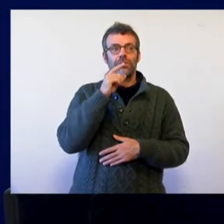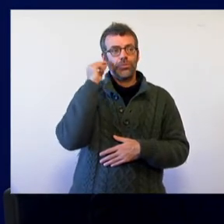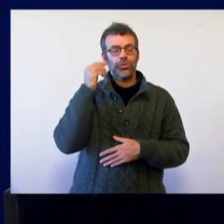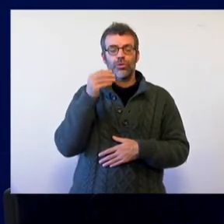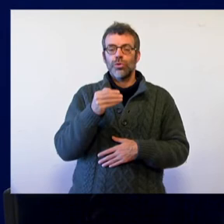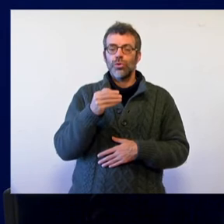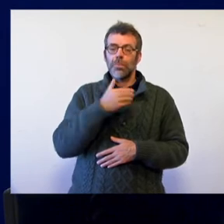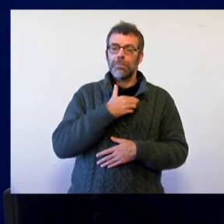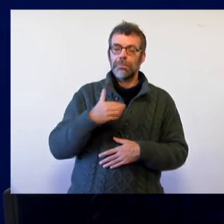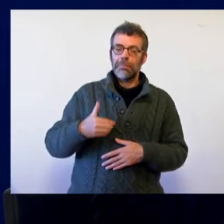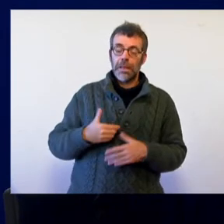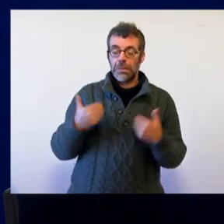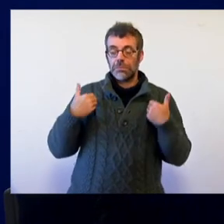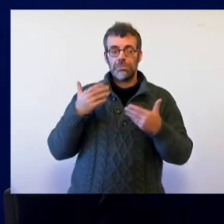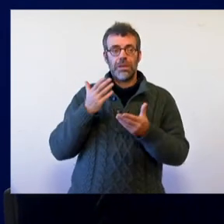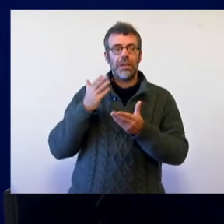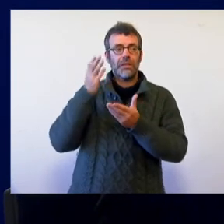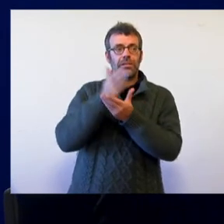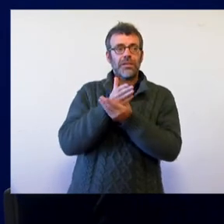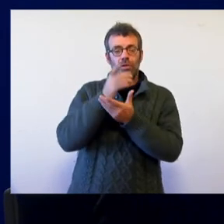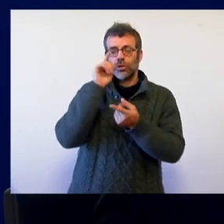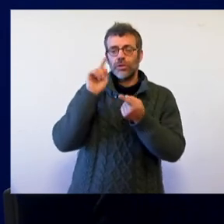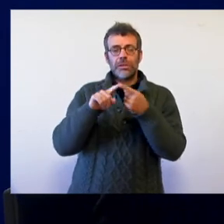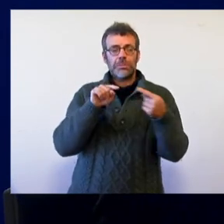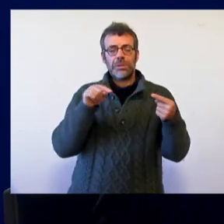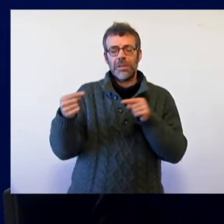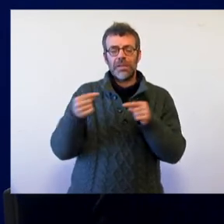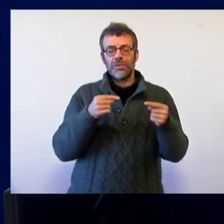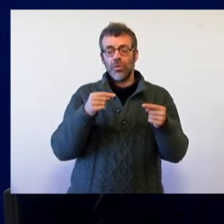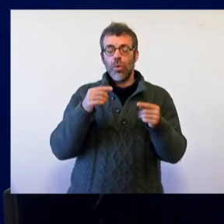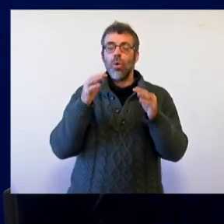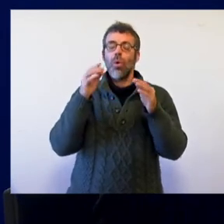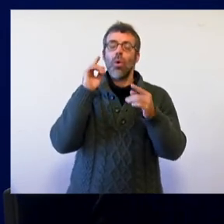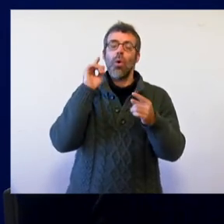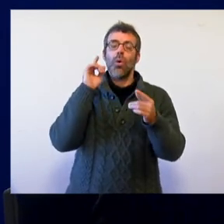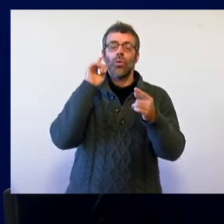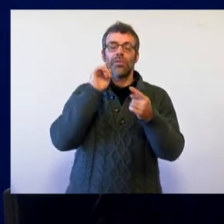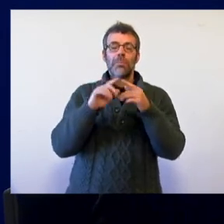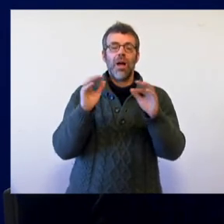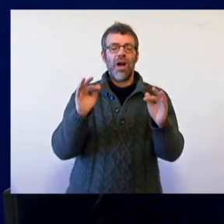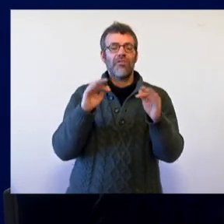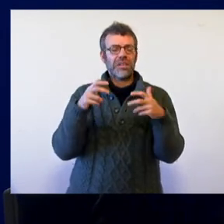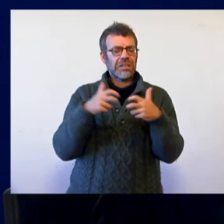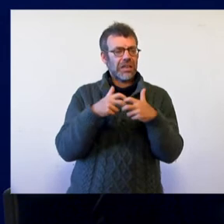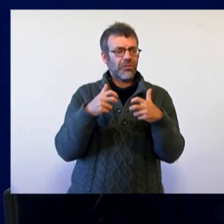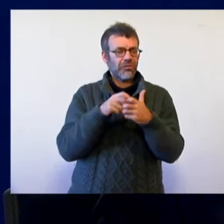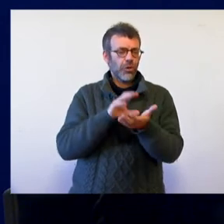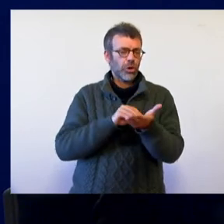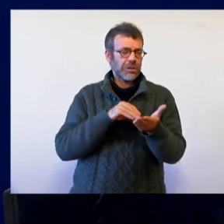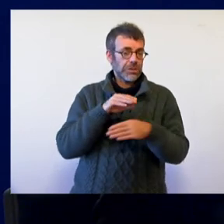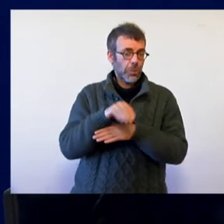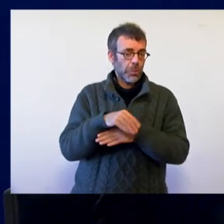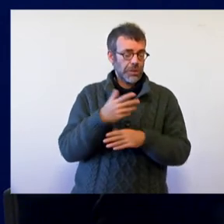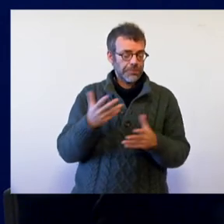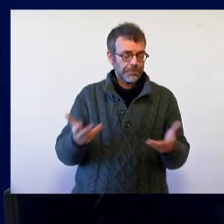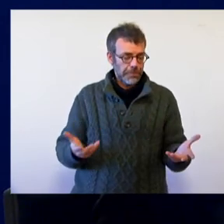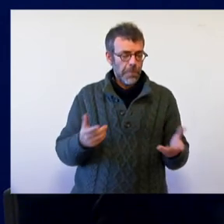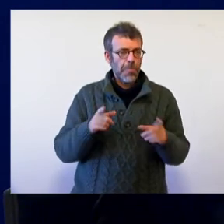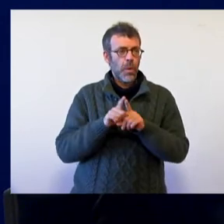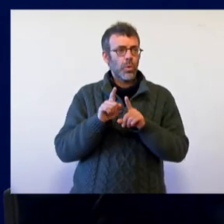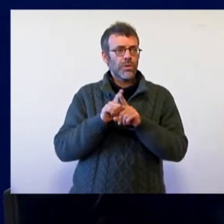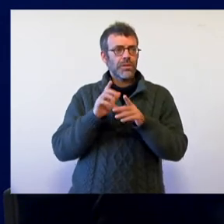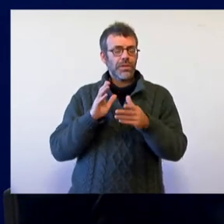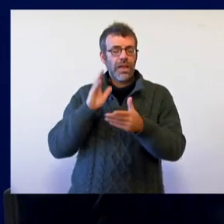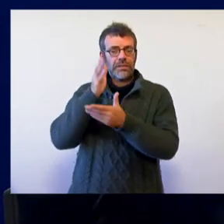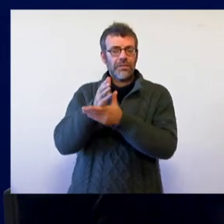j'interviens dans cette délibération concernant les tarifs de la ville de Montpellier. Et je rebondis aussi sur ce